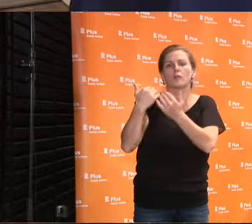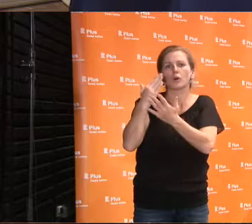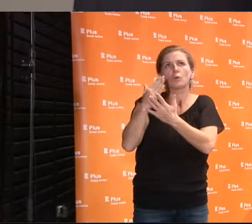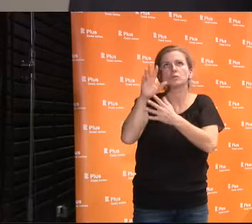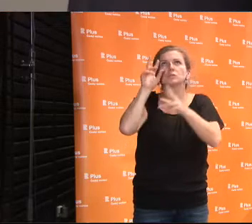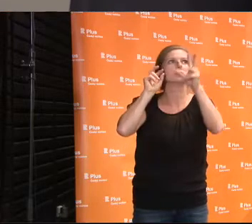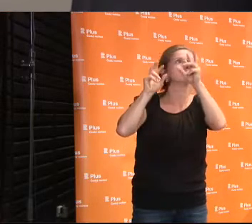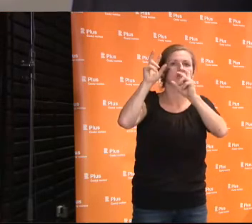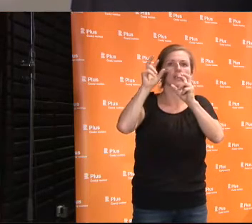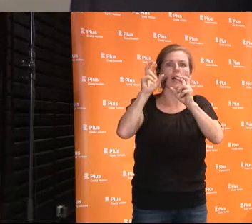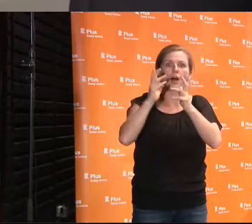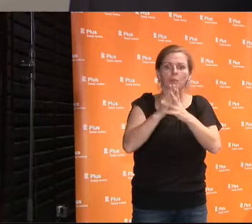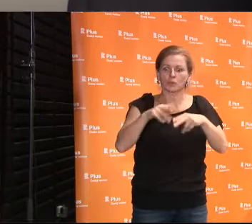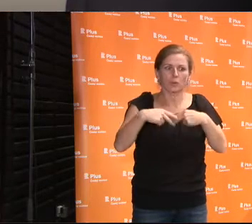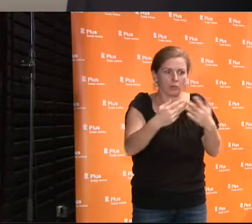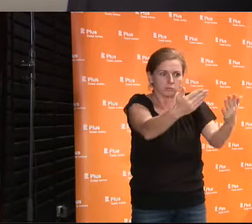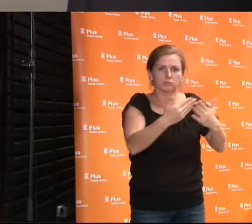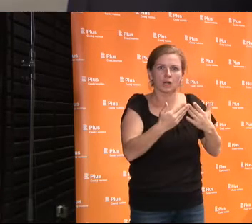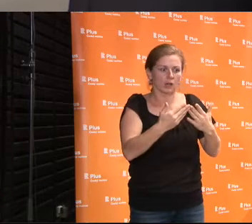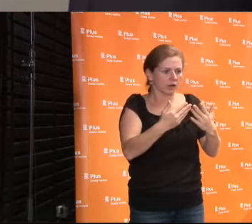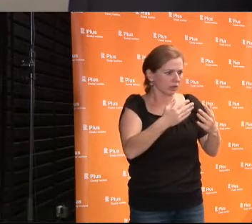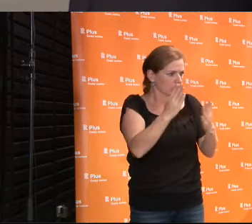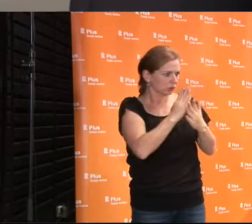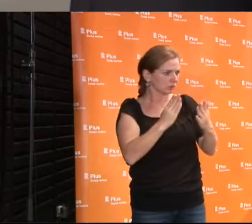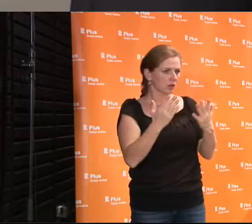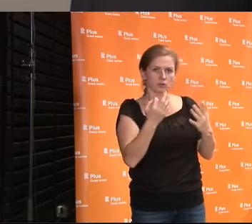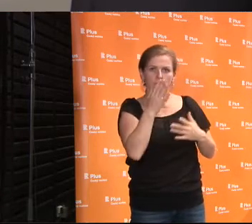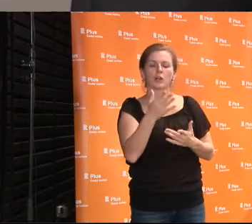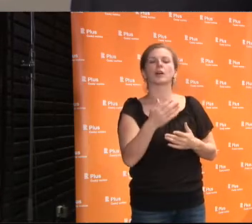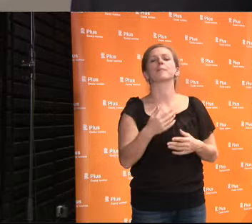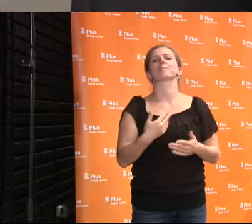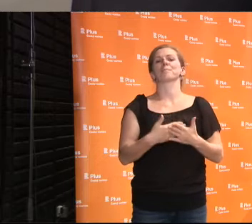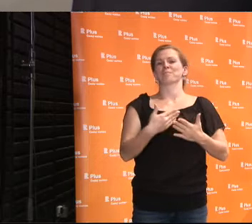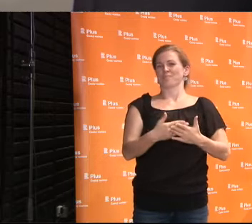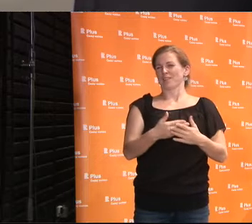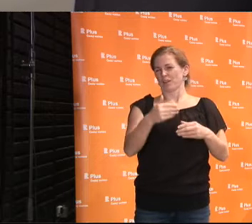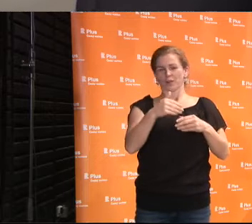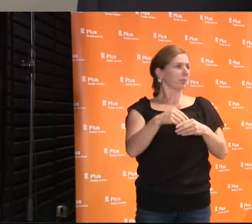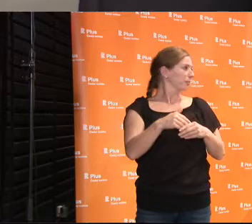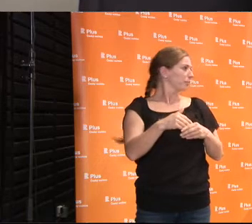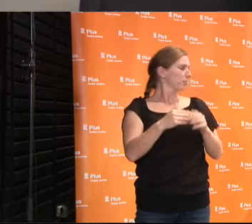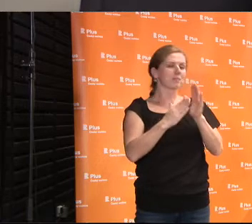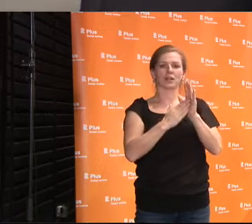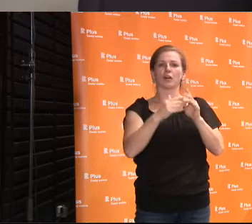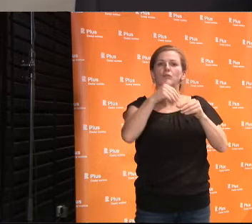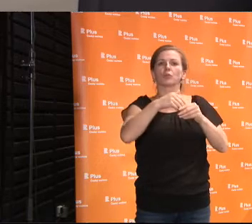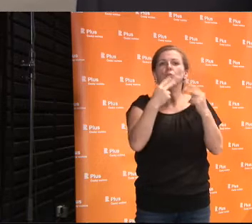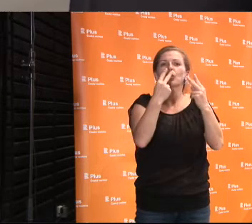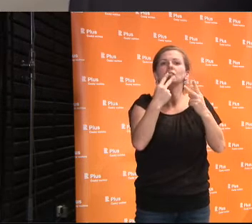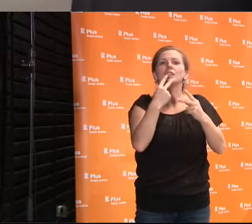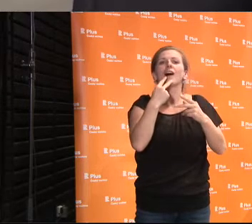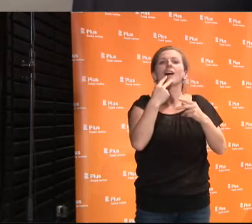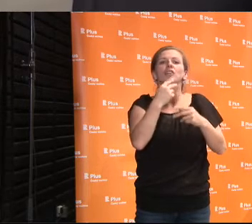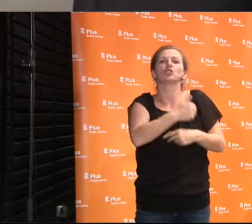tom by měla být úloha té školy. My bychom měli se více v té škole věnovat výuce kritického myšlení. My